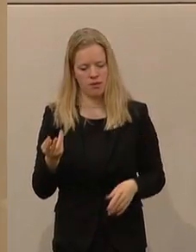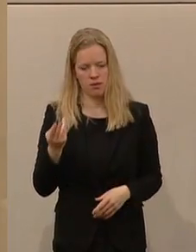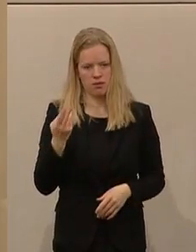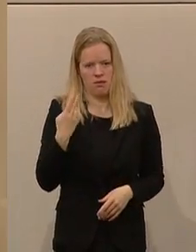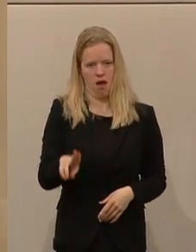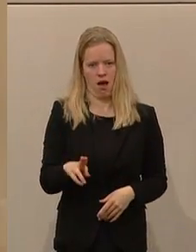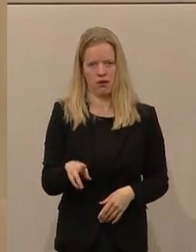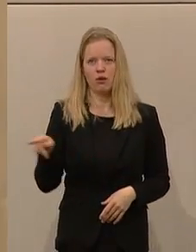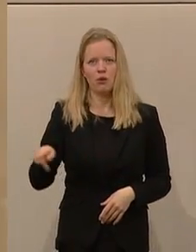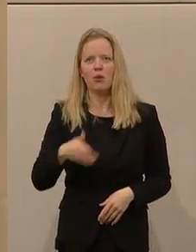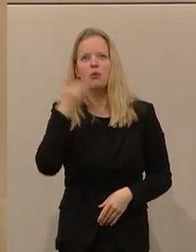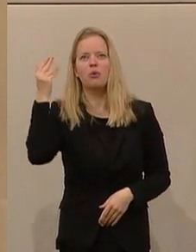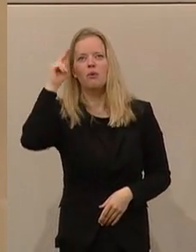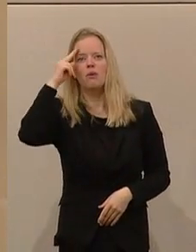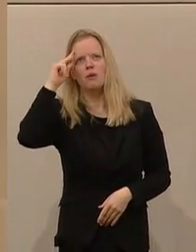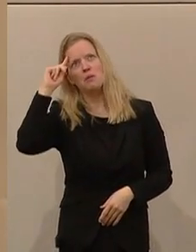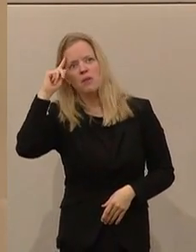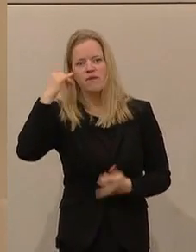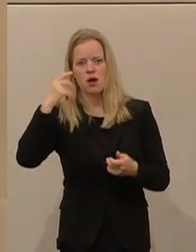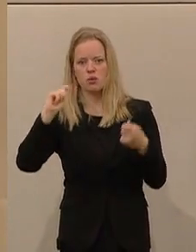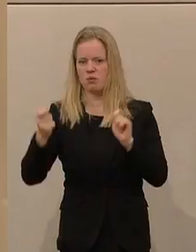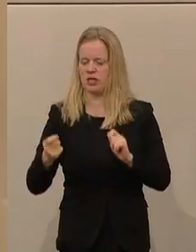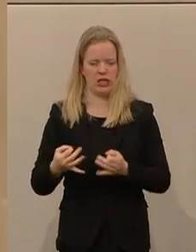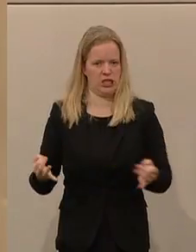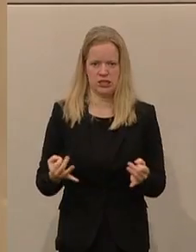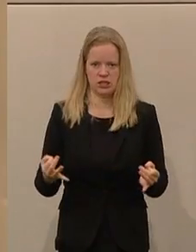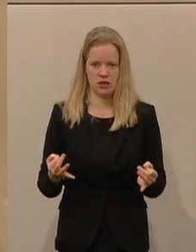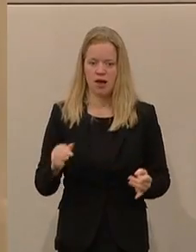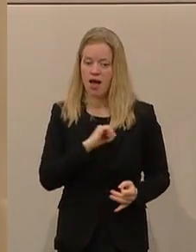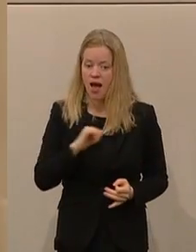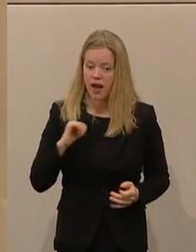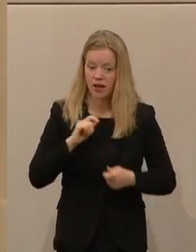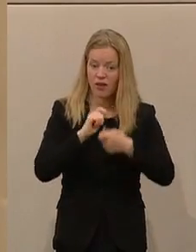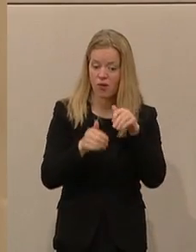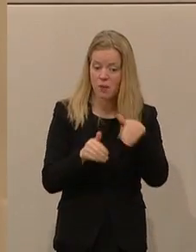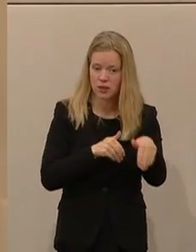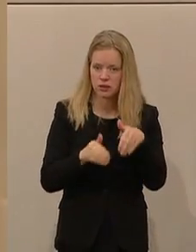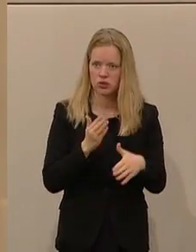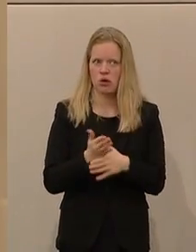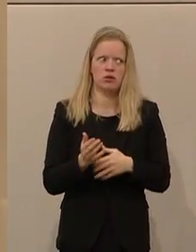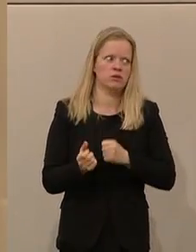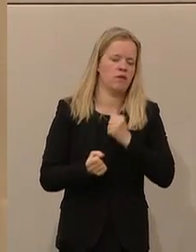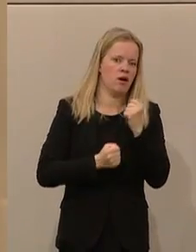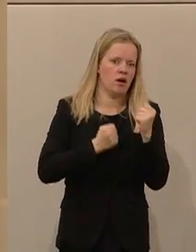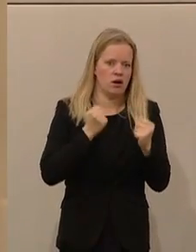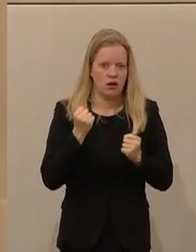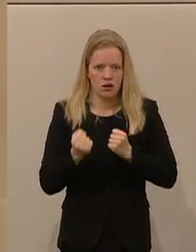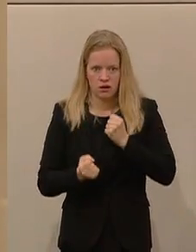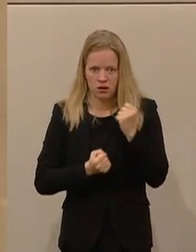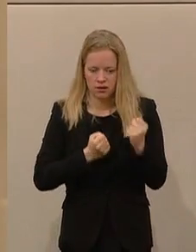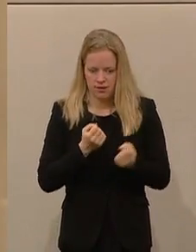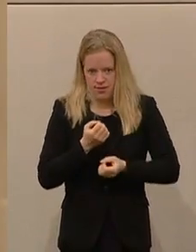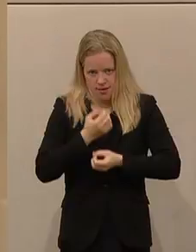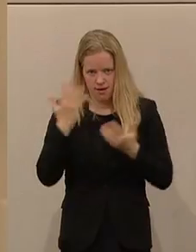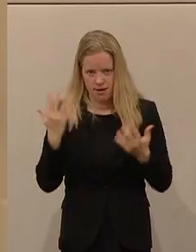Sie denken nicht einmal dran, habe ich das Gefühl. Ihr eigener Reformminister beginnt zu verzweifeln. An dieser Stelle